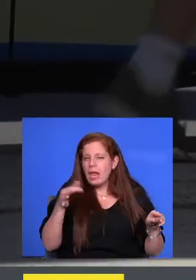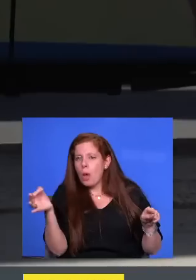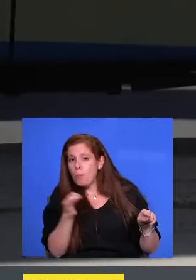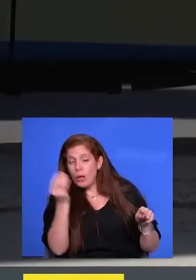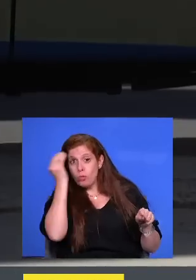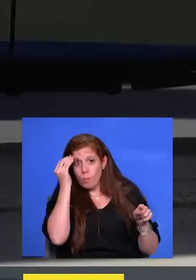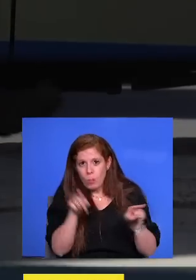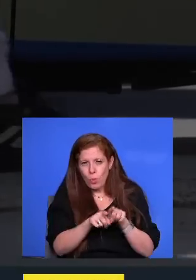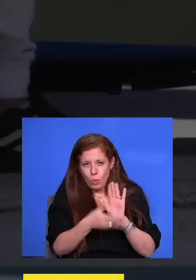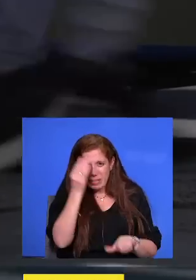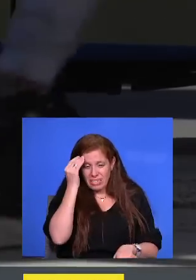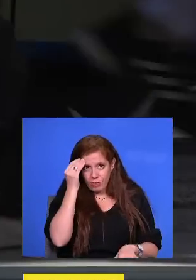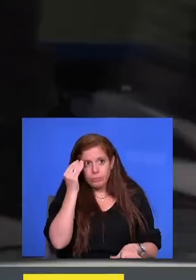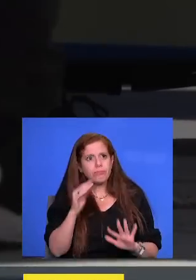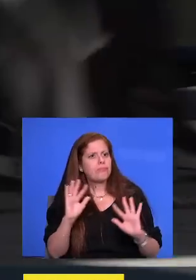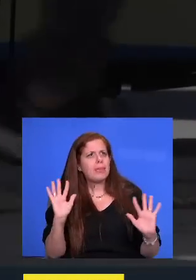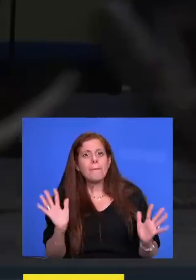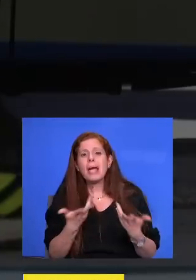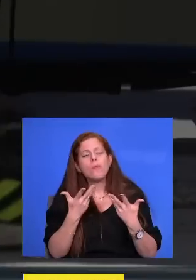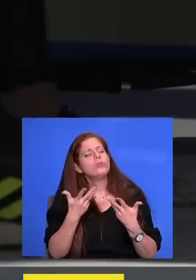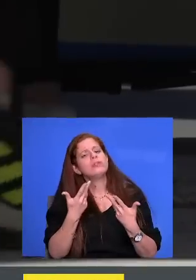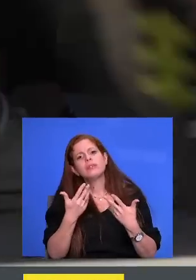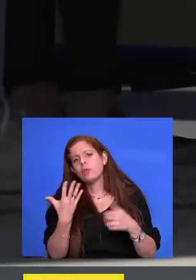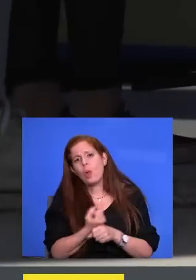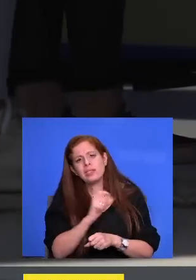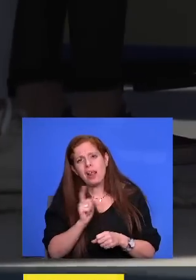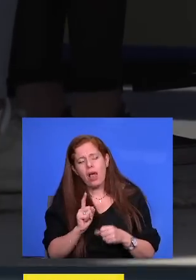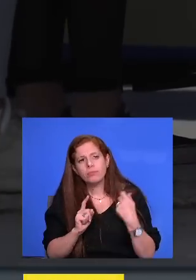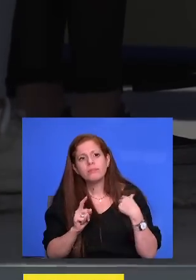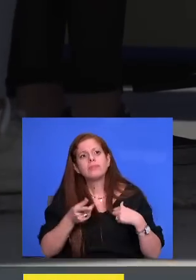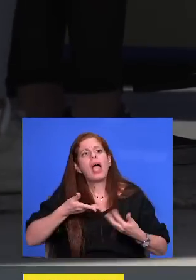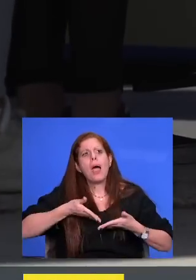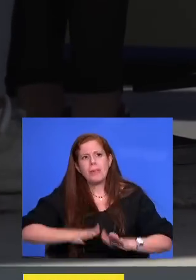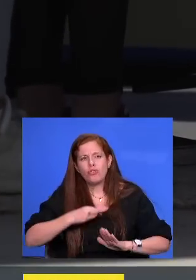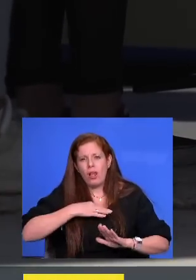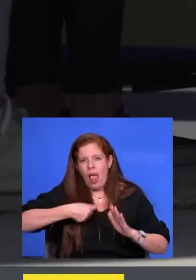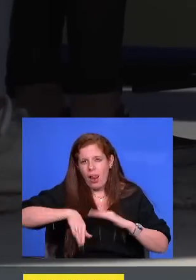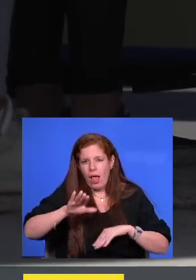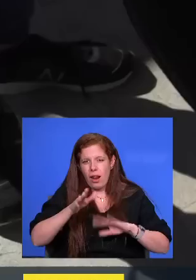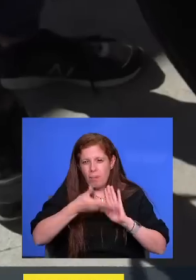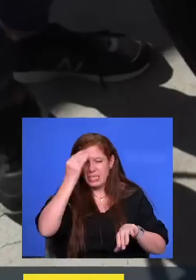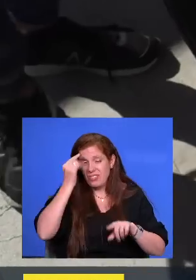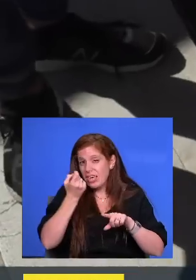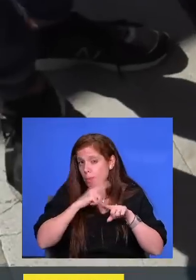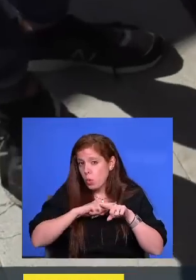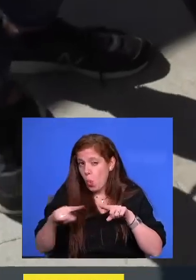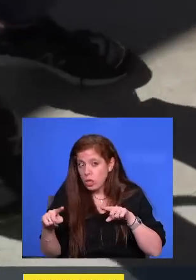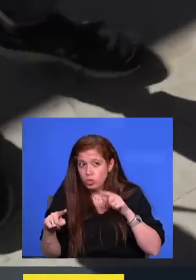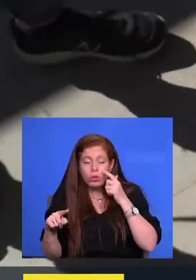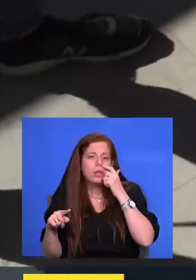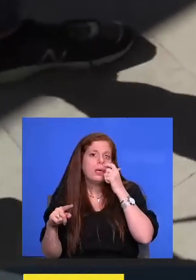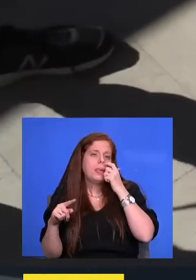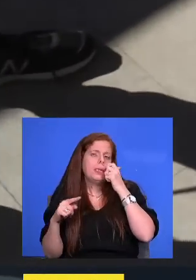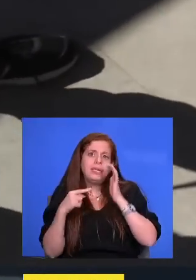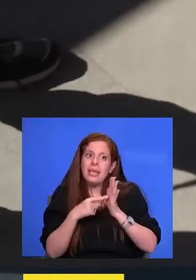באותו בית הספר. מהר מאוד, היא נכשלה. בן שלי הלך לבית הספר במשך כמעט חודש, כי